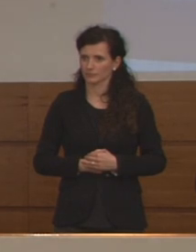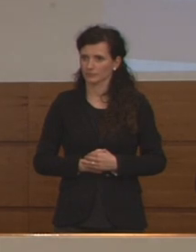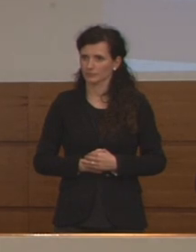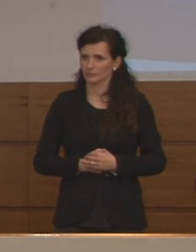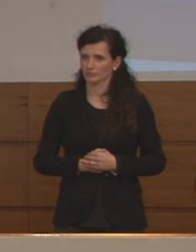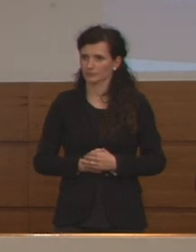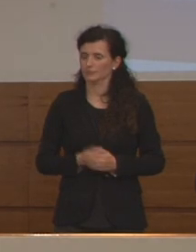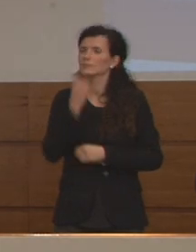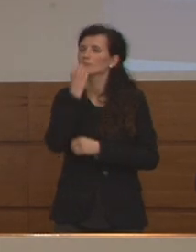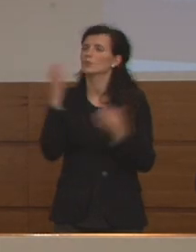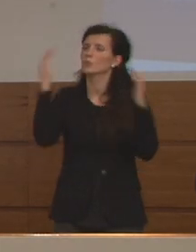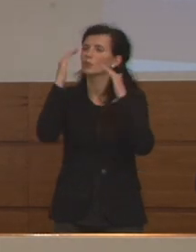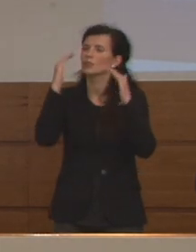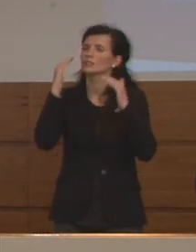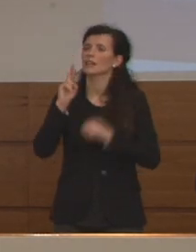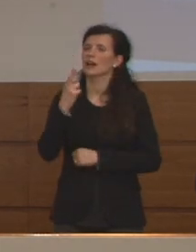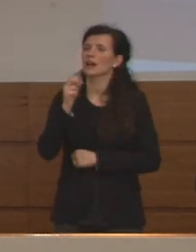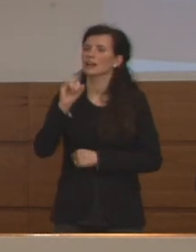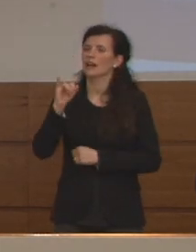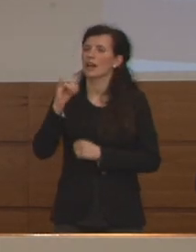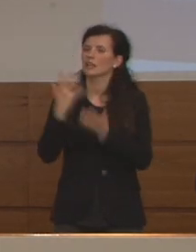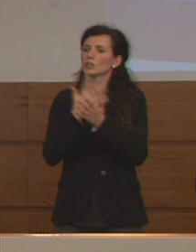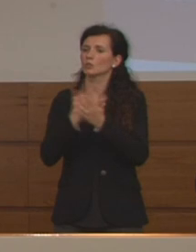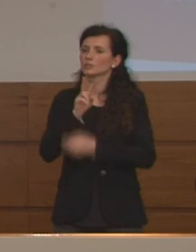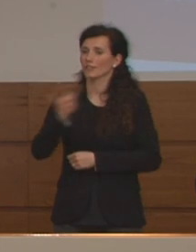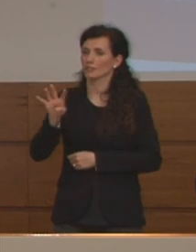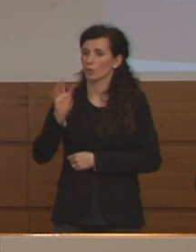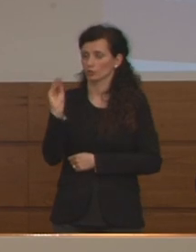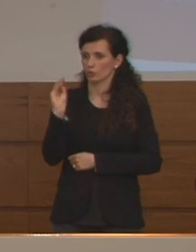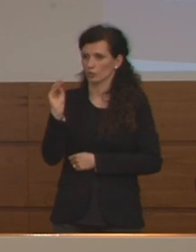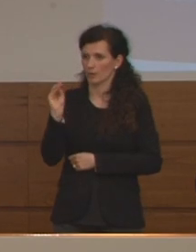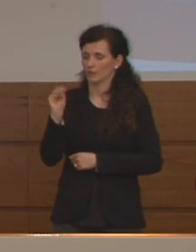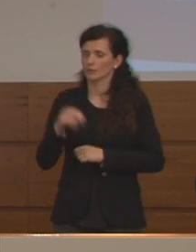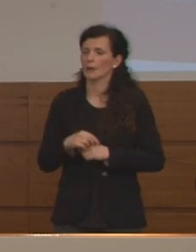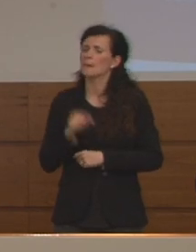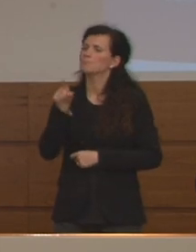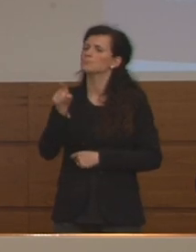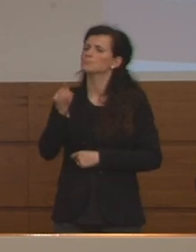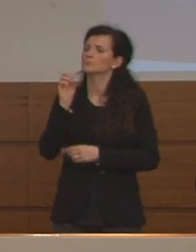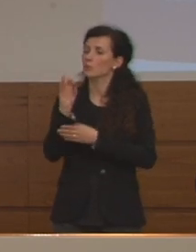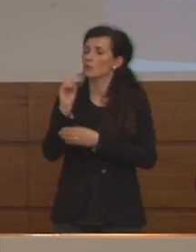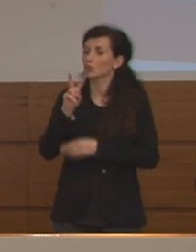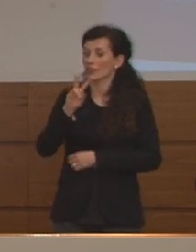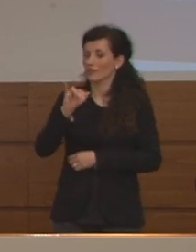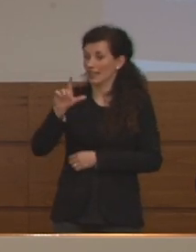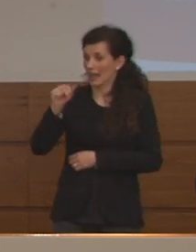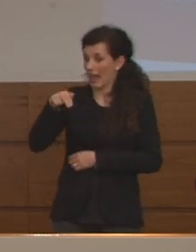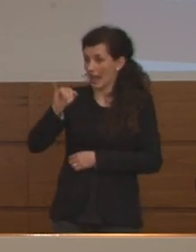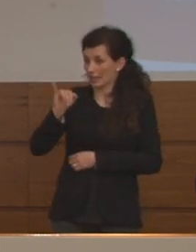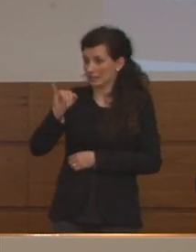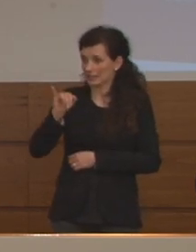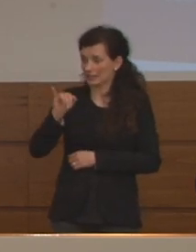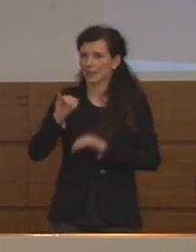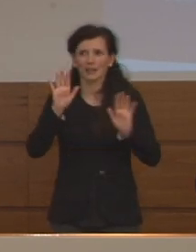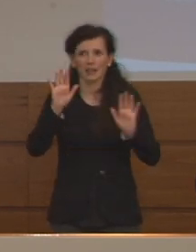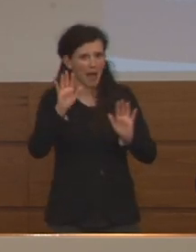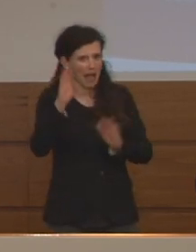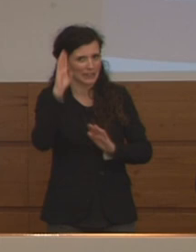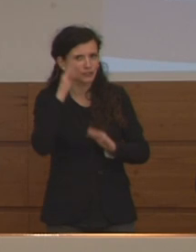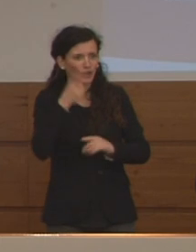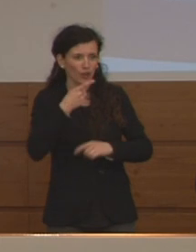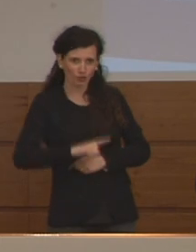sera angela caponnetto rainews24 io mi rivolgo al professor villani perché parlavamo di bambini è già presente che si ingelosisce il